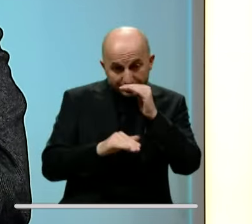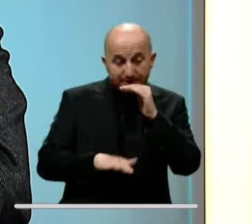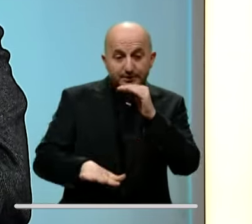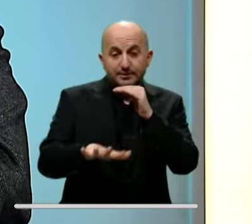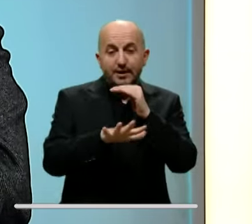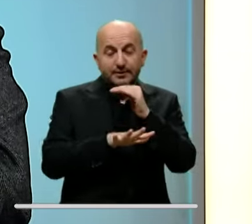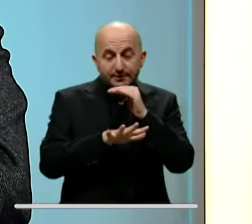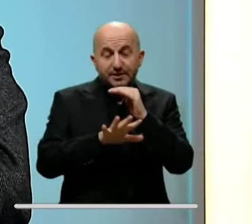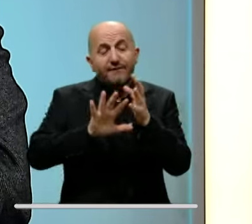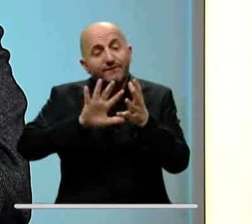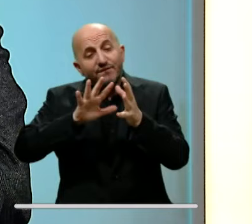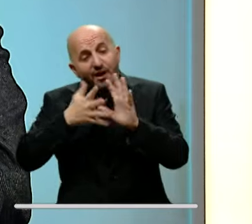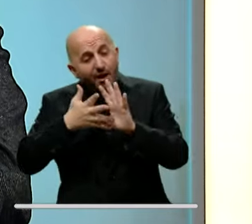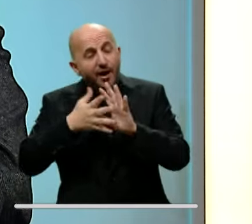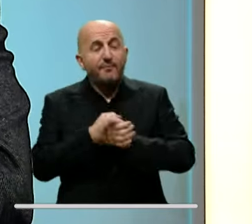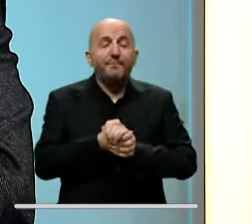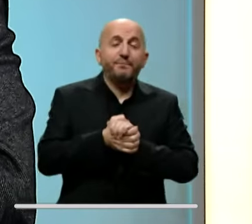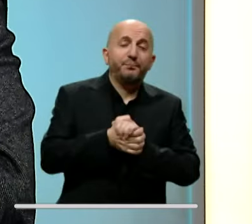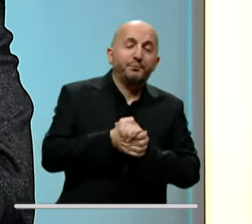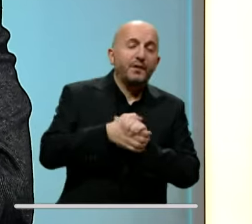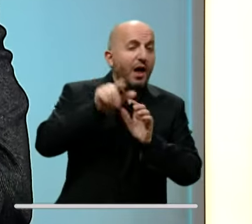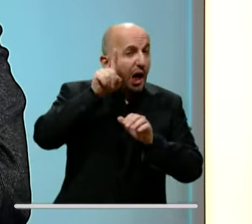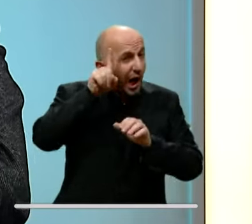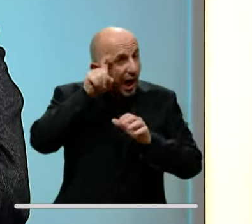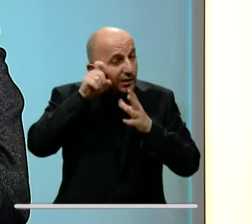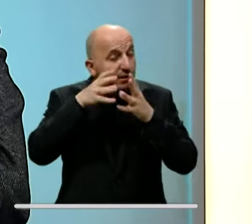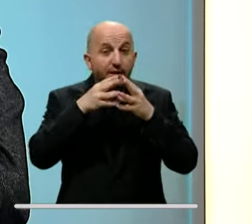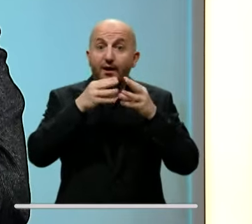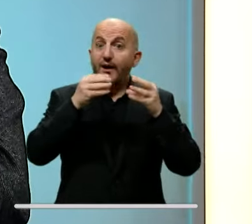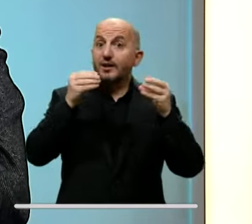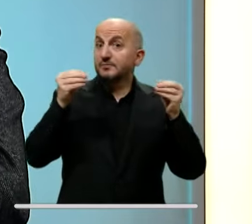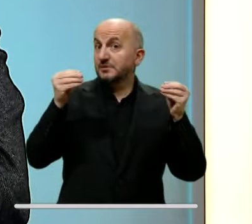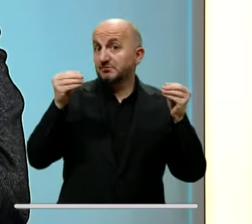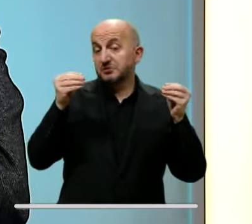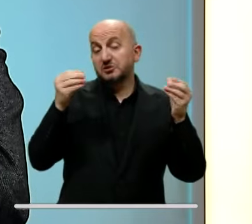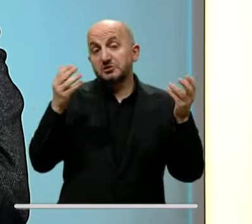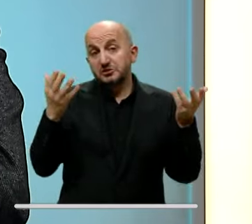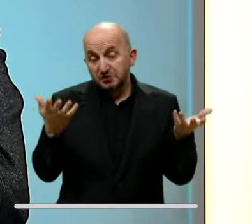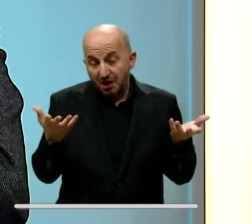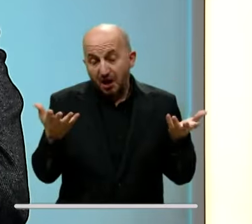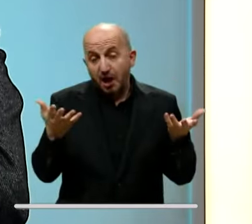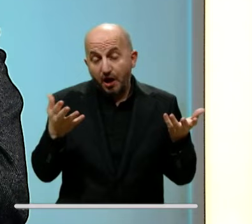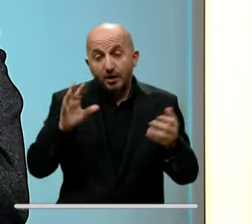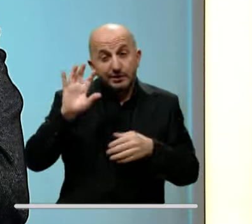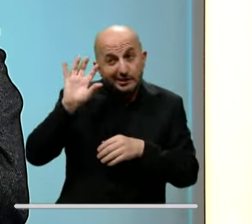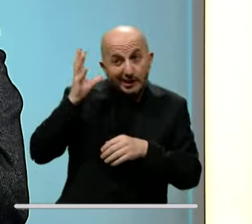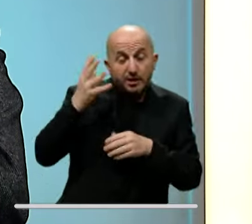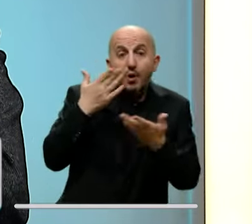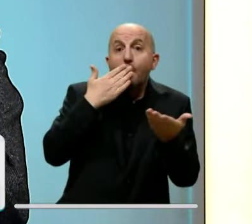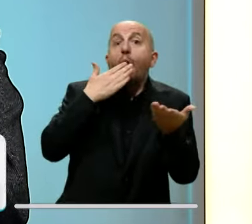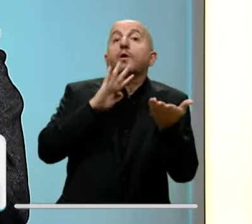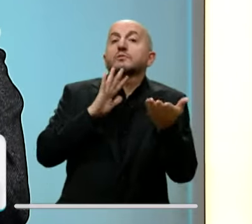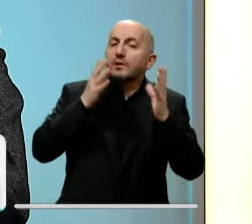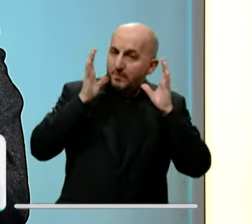H ya da aklı başından gitmemiş ise yani cünun hali onda yok